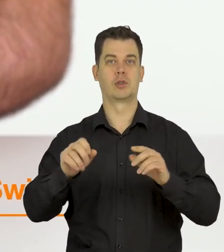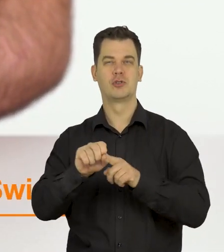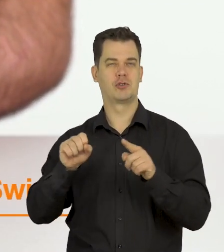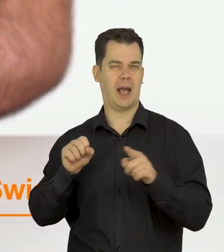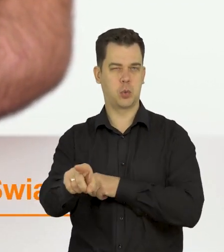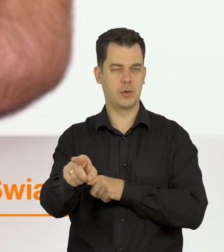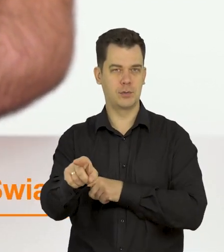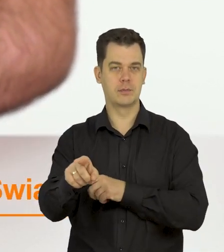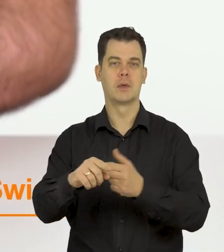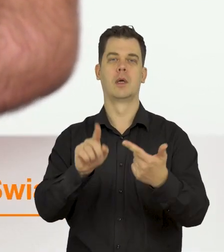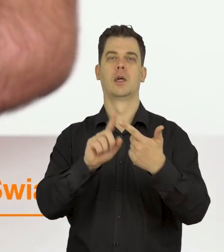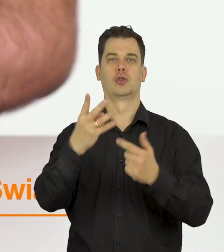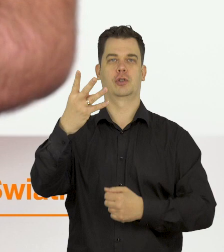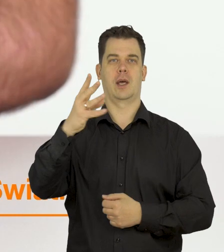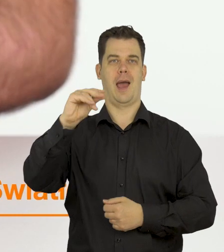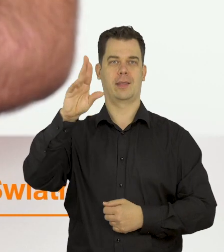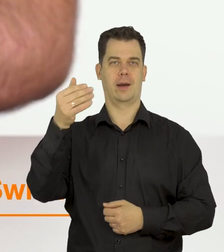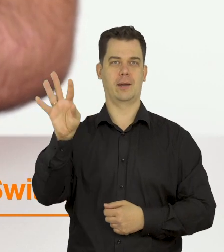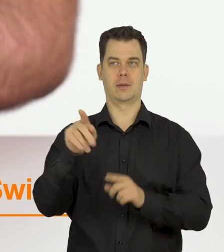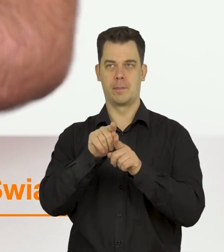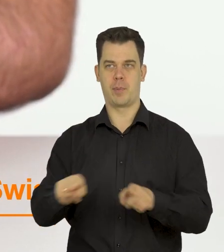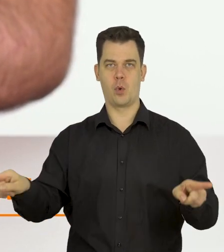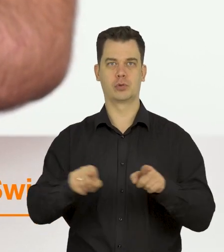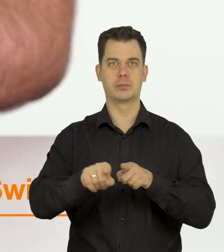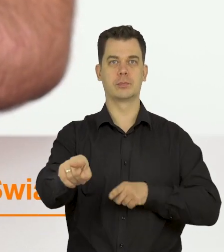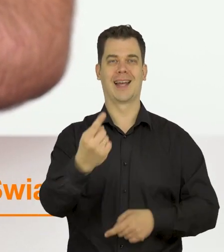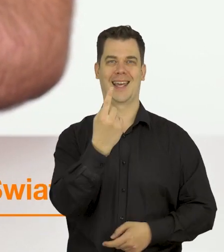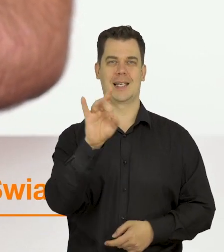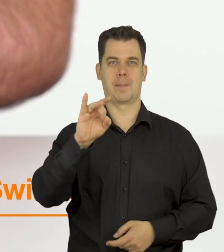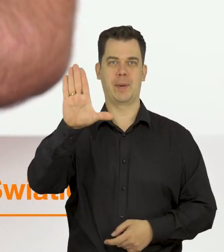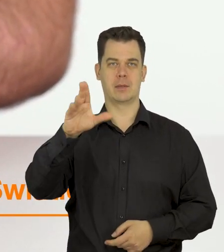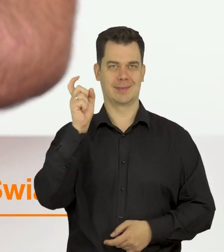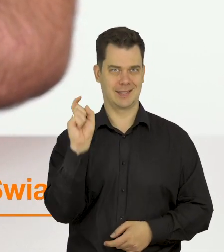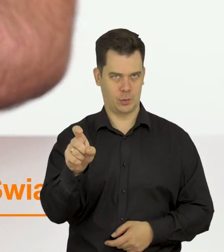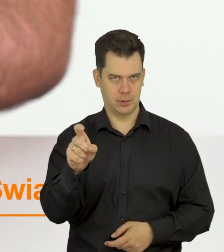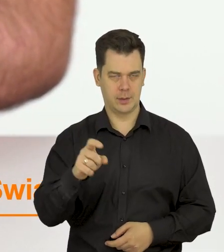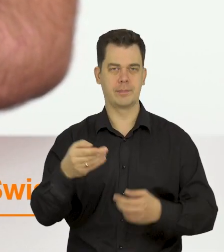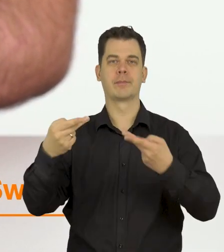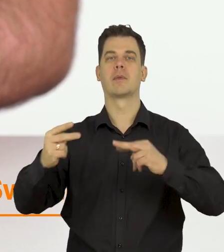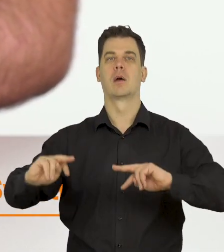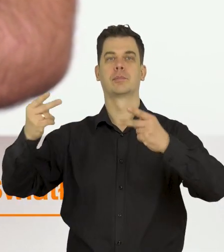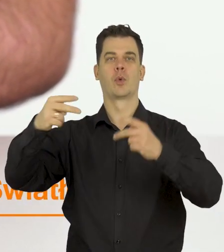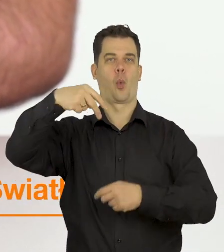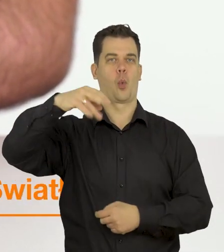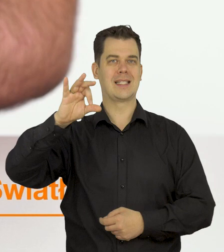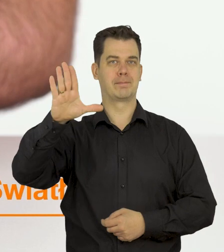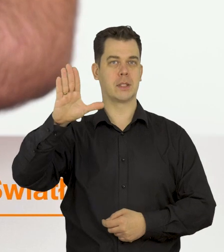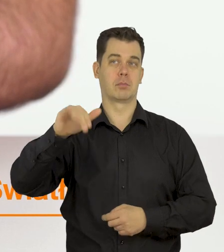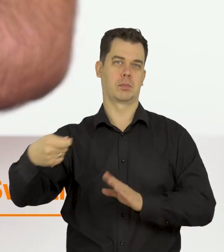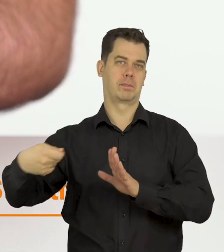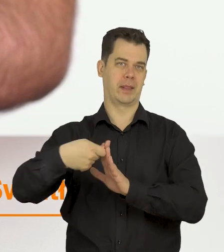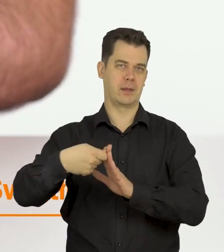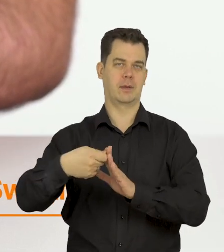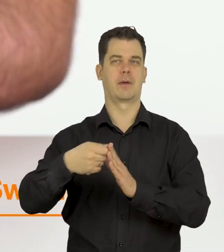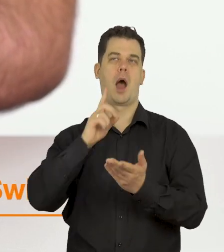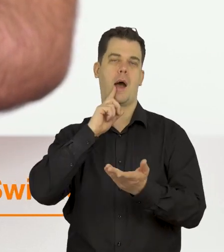światłowodu, 4 porty Ethernet o prędkości przesyłania danych do 1 gigabita na sekundę, port USB do podłączenia pendrive'a,